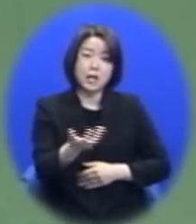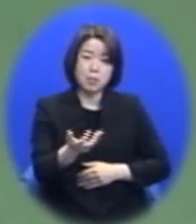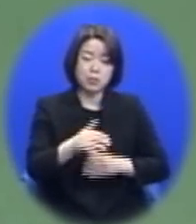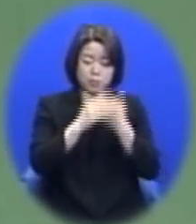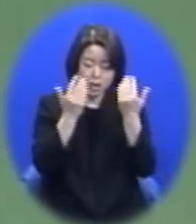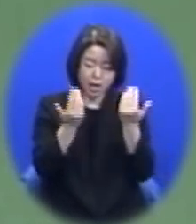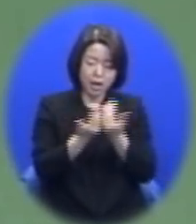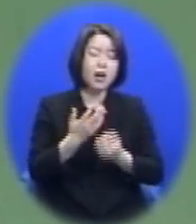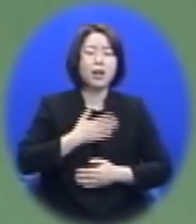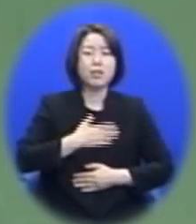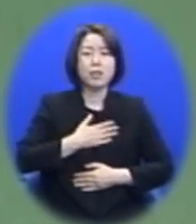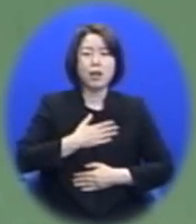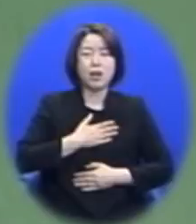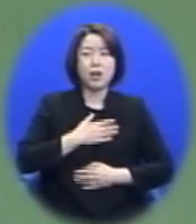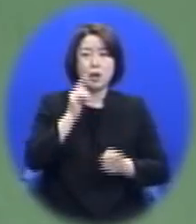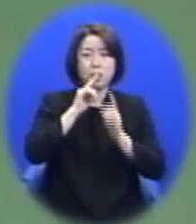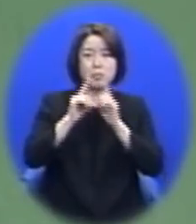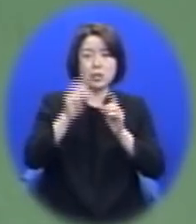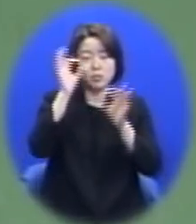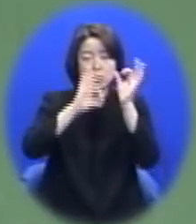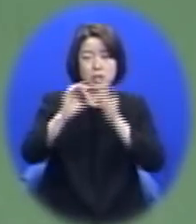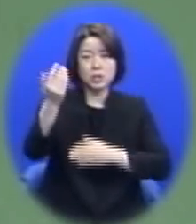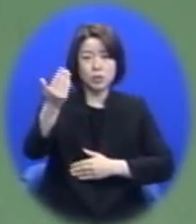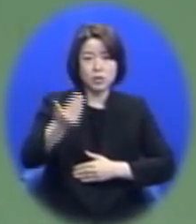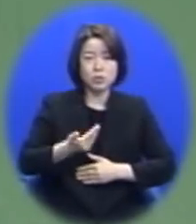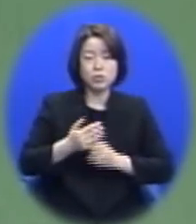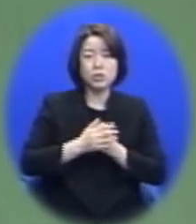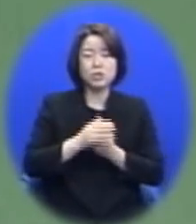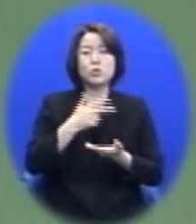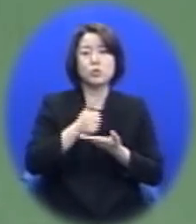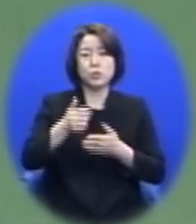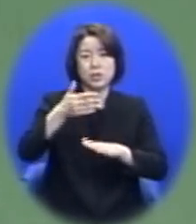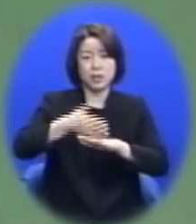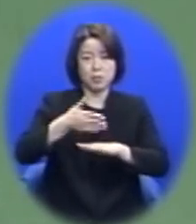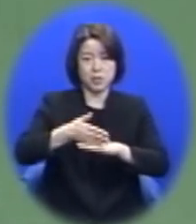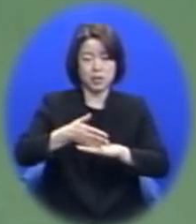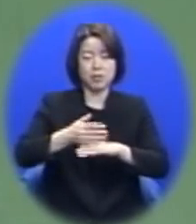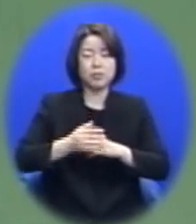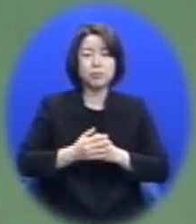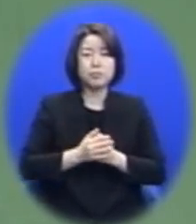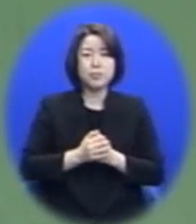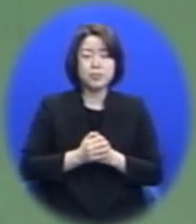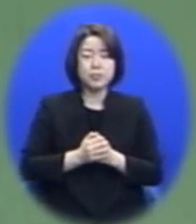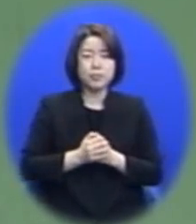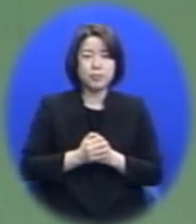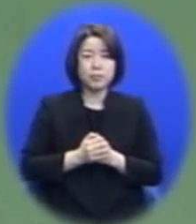있다 라는 말씀으로 찾아와 주신 주님 감사합니다.